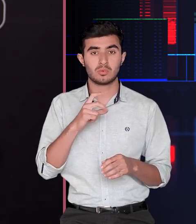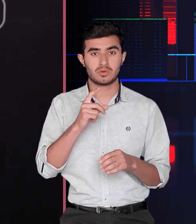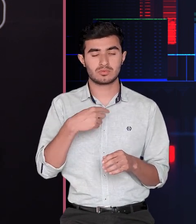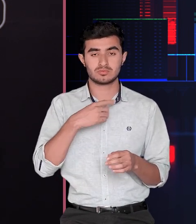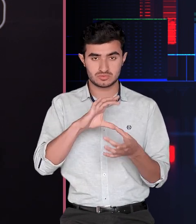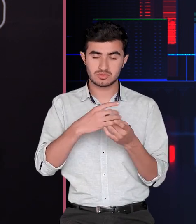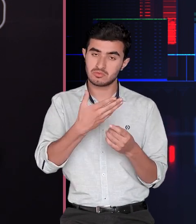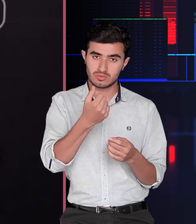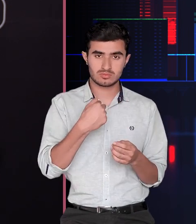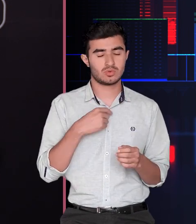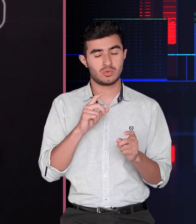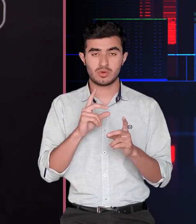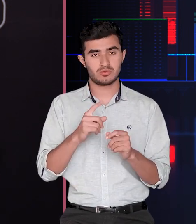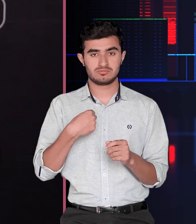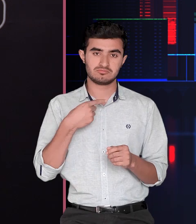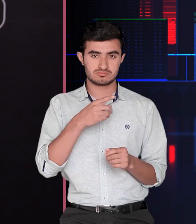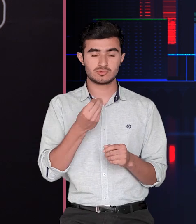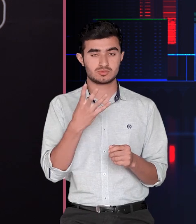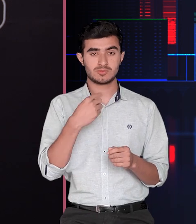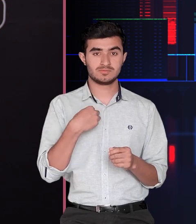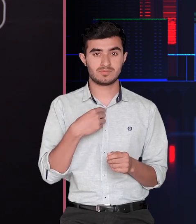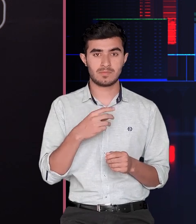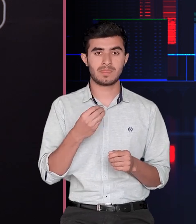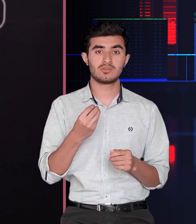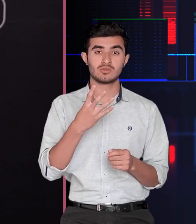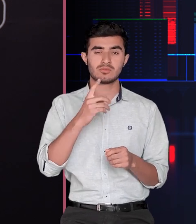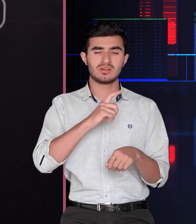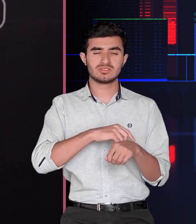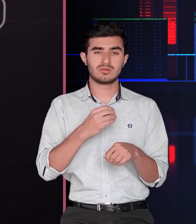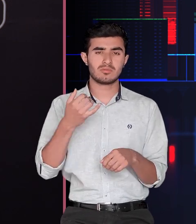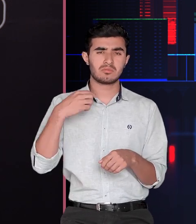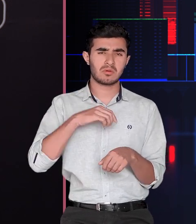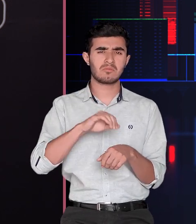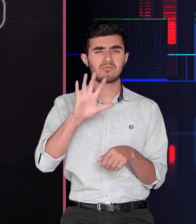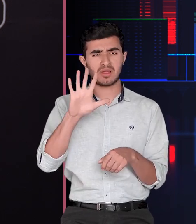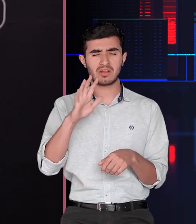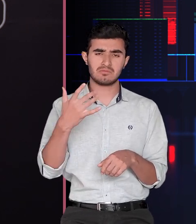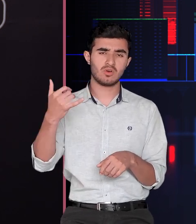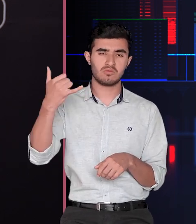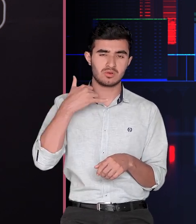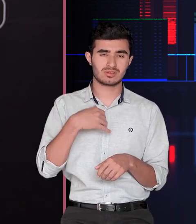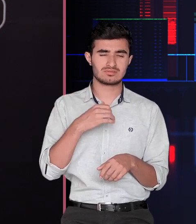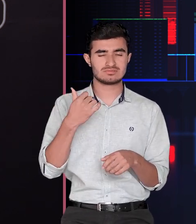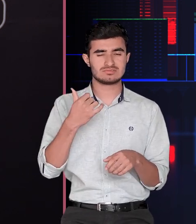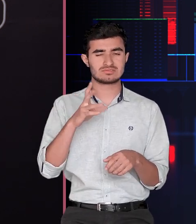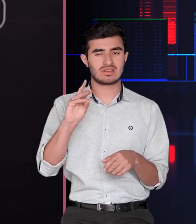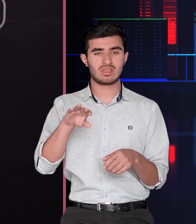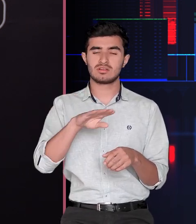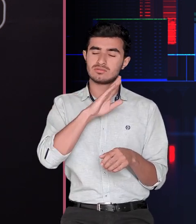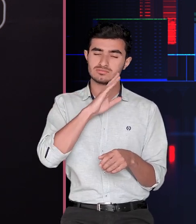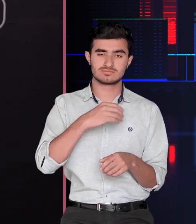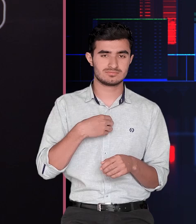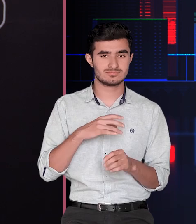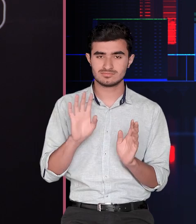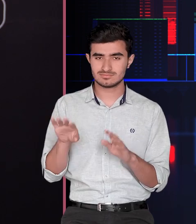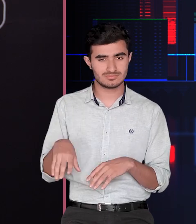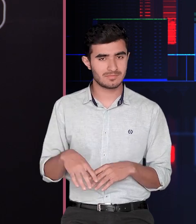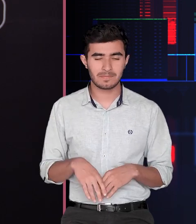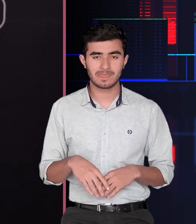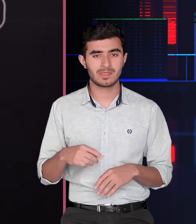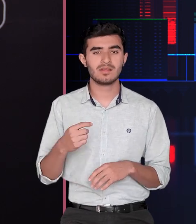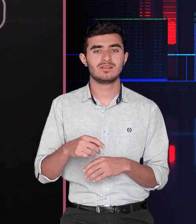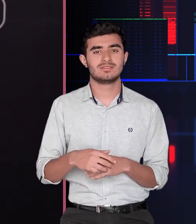हूँ, आई विल जॉइन यू इन द मॉर्निंग। सो ही कॉल्ड मी इन द मॉर्निंग। तो इट वॉज टू अर्ली, लाइक 5 o'clock इन द मॉर्निंग।